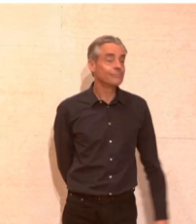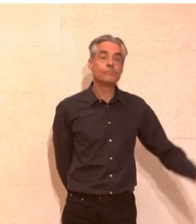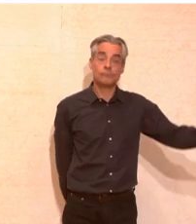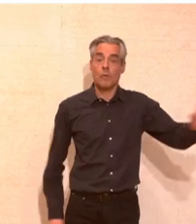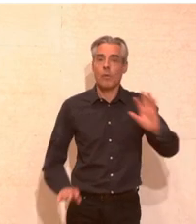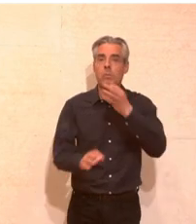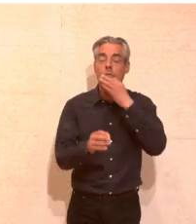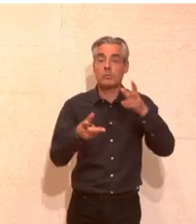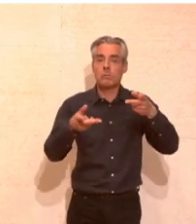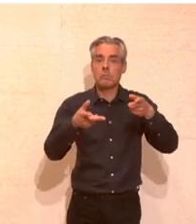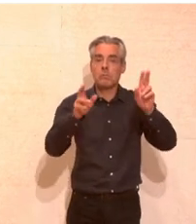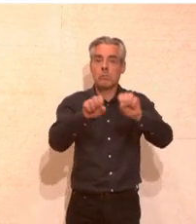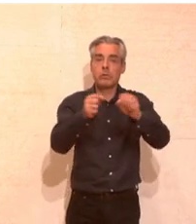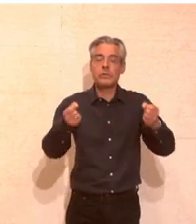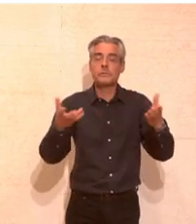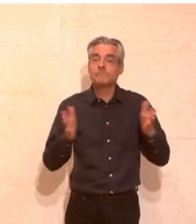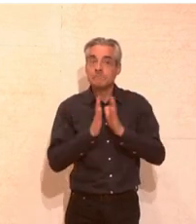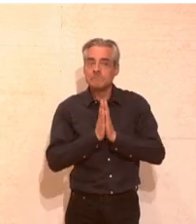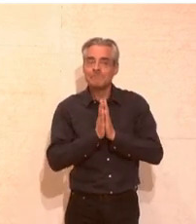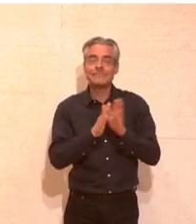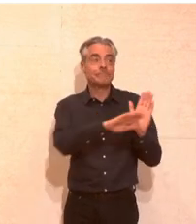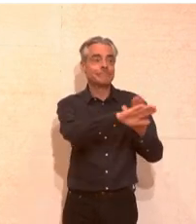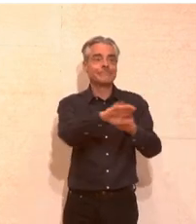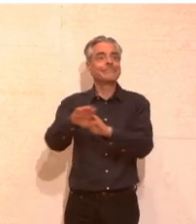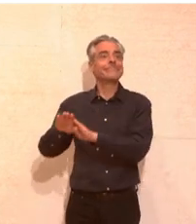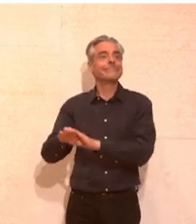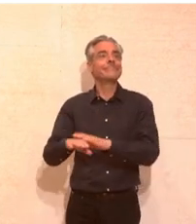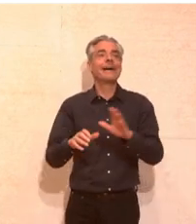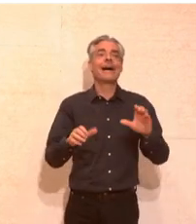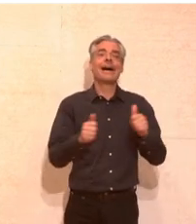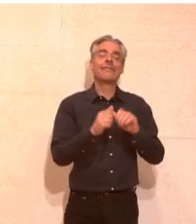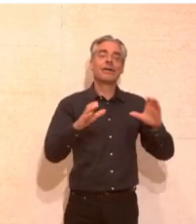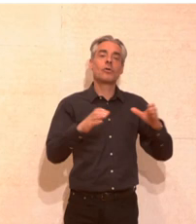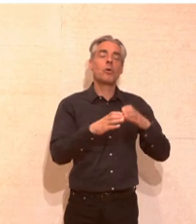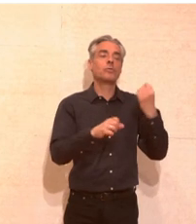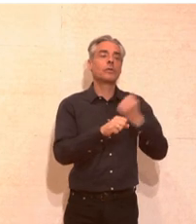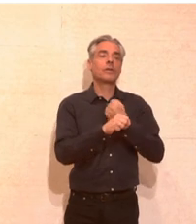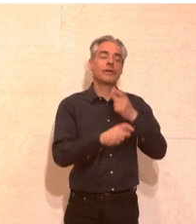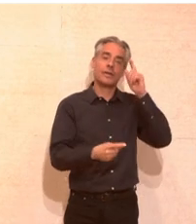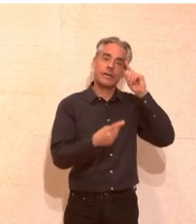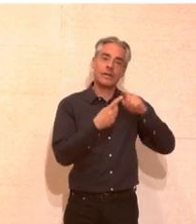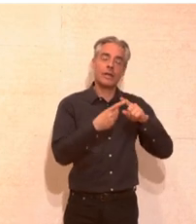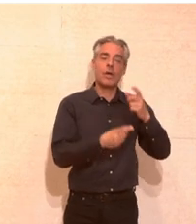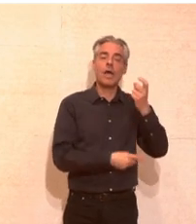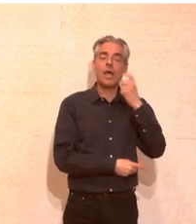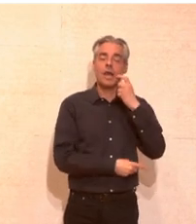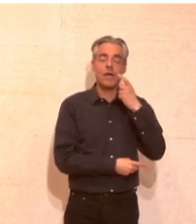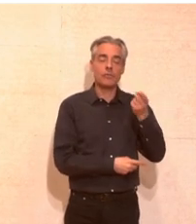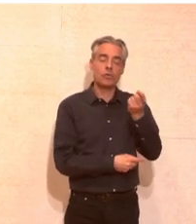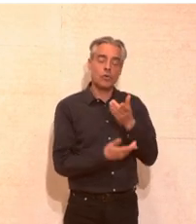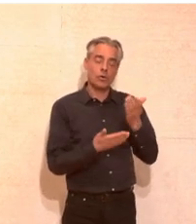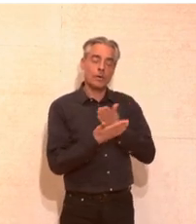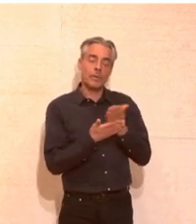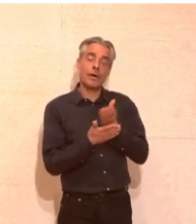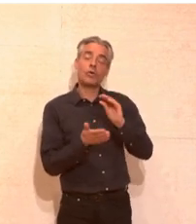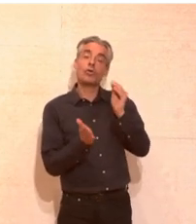Je profite de ce oui. Petit intermède pour vous dire qu'avec le groupe de travail sur le bien-être de l'élève, on a rédigé